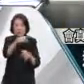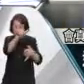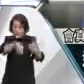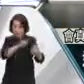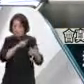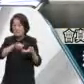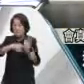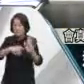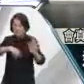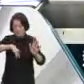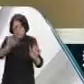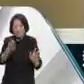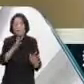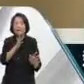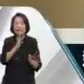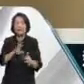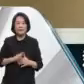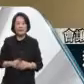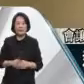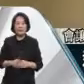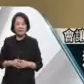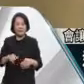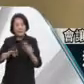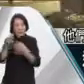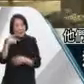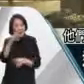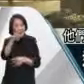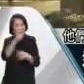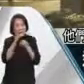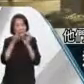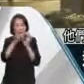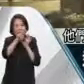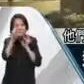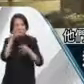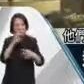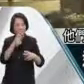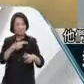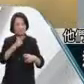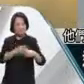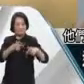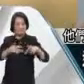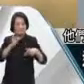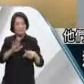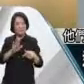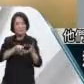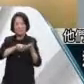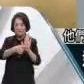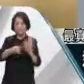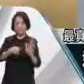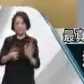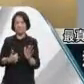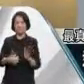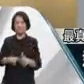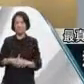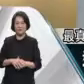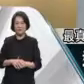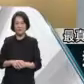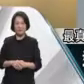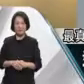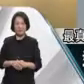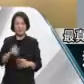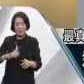呀，人还能用的。 会让人家觉得说，哦，他们是有自信的，在展现自己